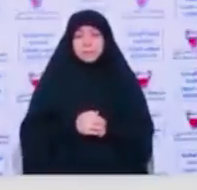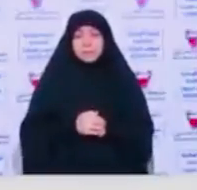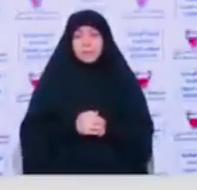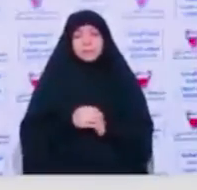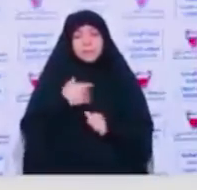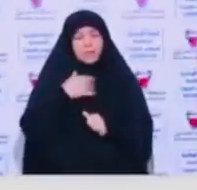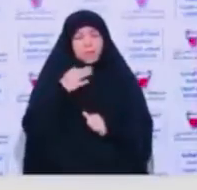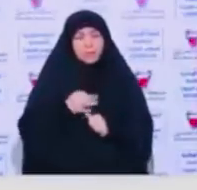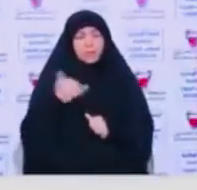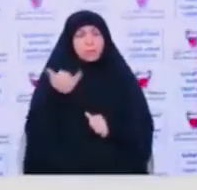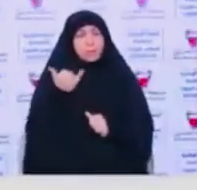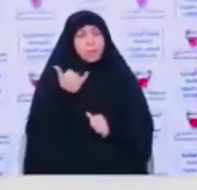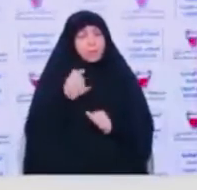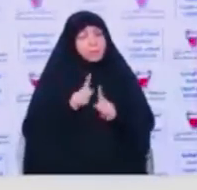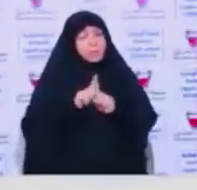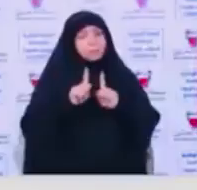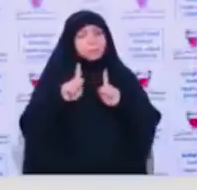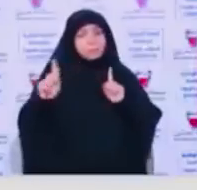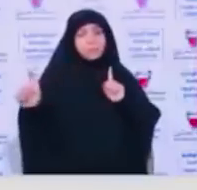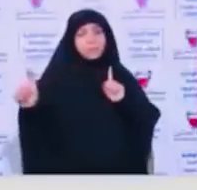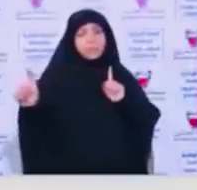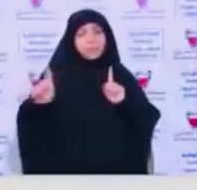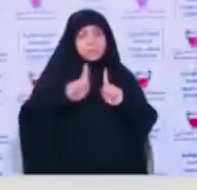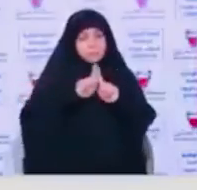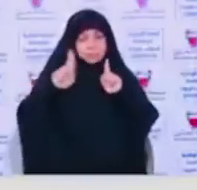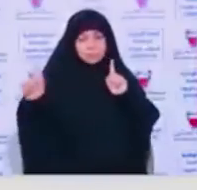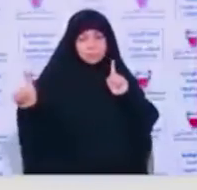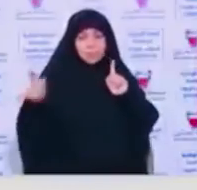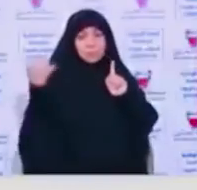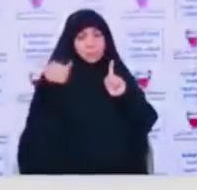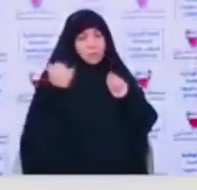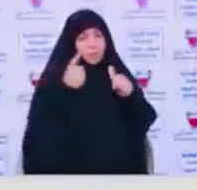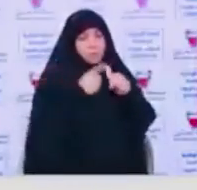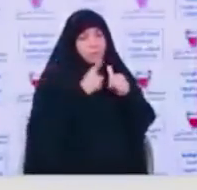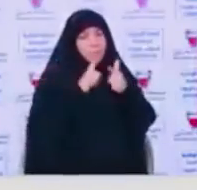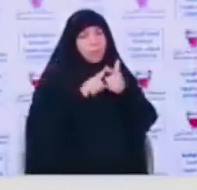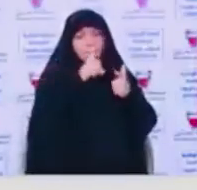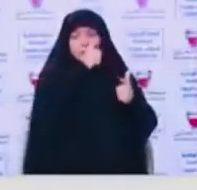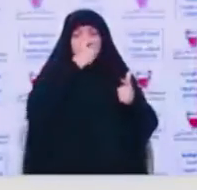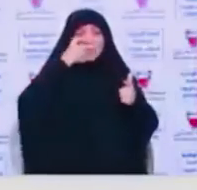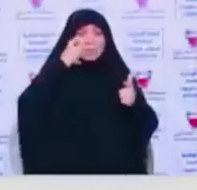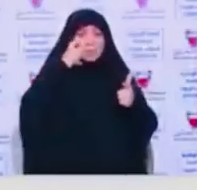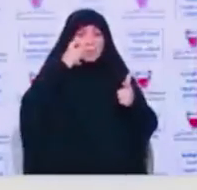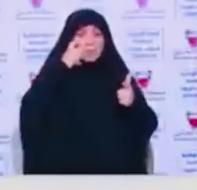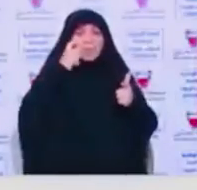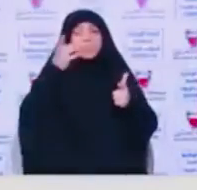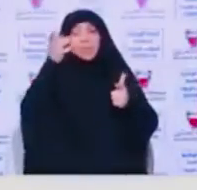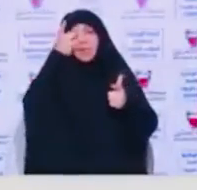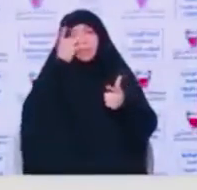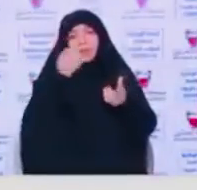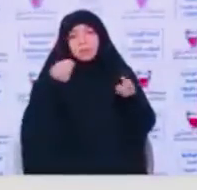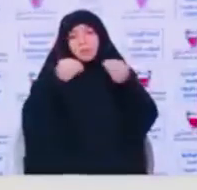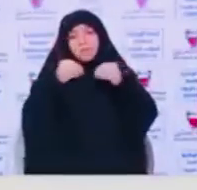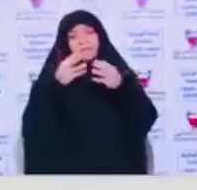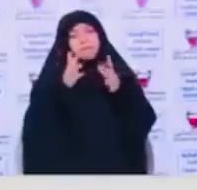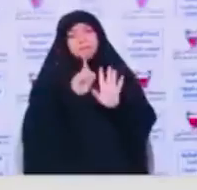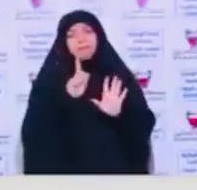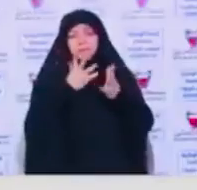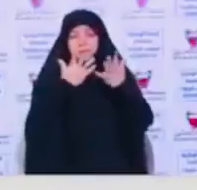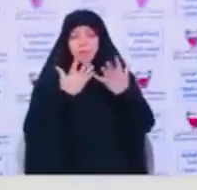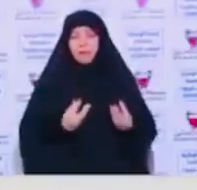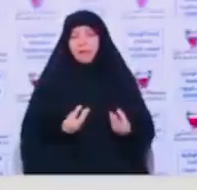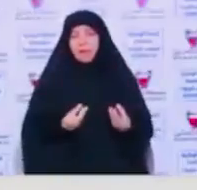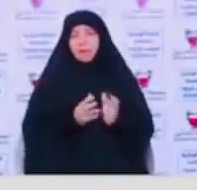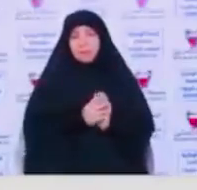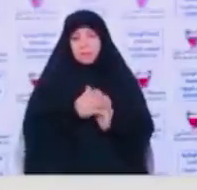وأكد من أهمها التباعد الجسدي ولبس الكمام، هو فعلا أقوى سلاح لمحاربة